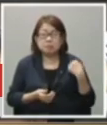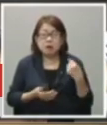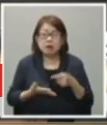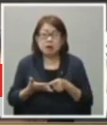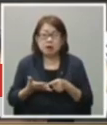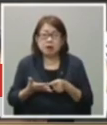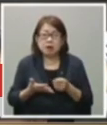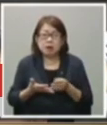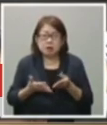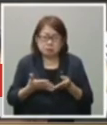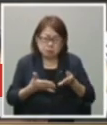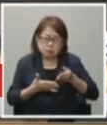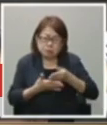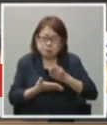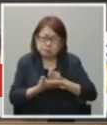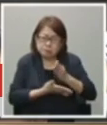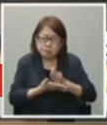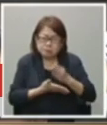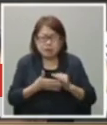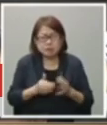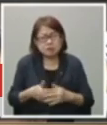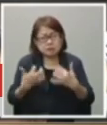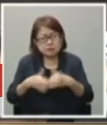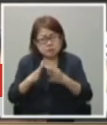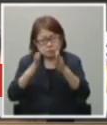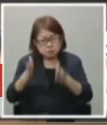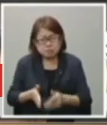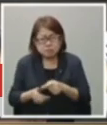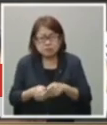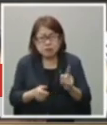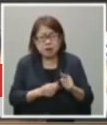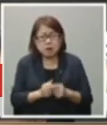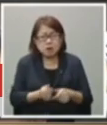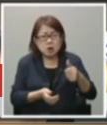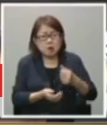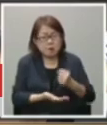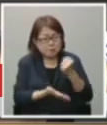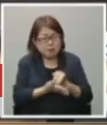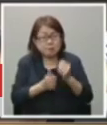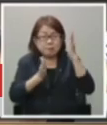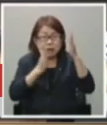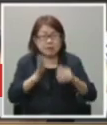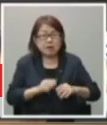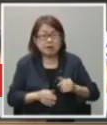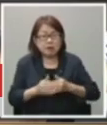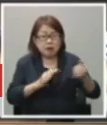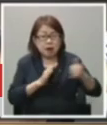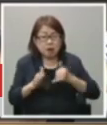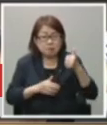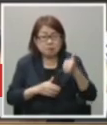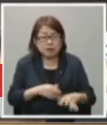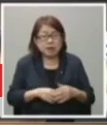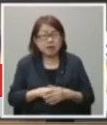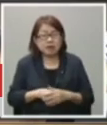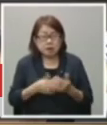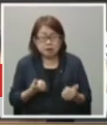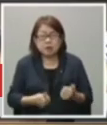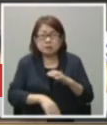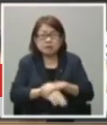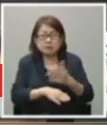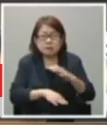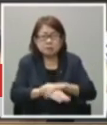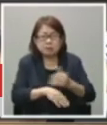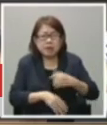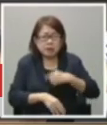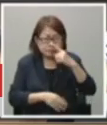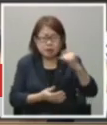ตริกมีทำไมครับคุณมีหมายแดงจากมาเลเซียก็ไม่จับเขาให้เข้าออกเข้าออกอยู่บ้านเราหลายครั้งและที่สำคั